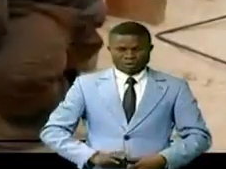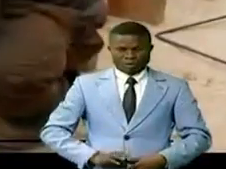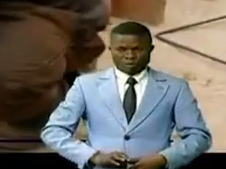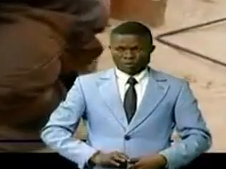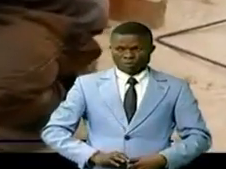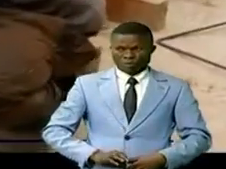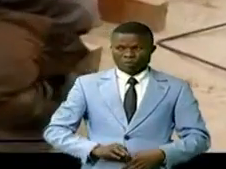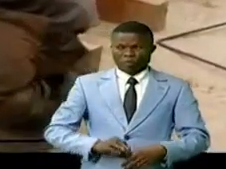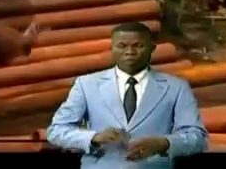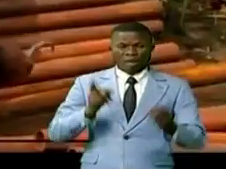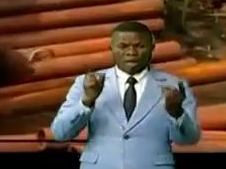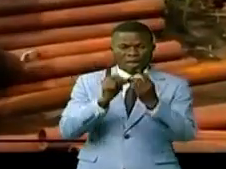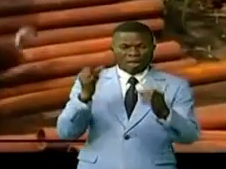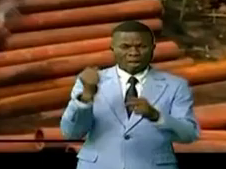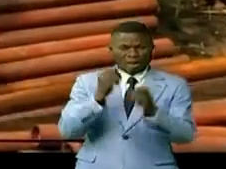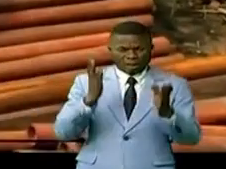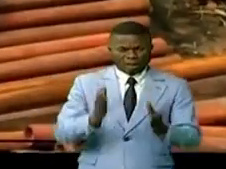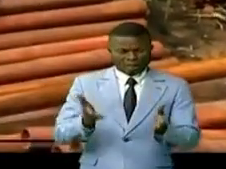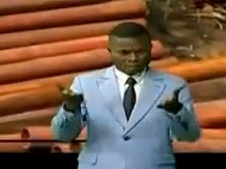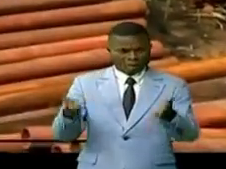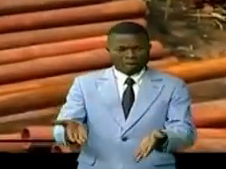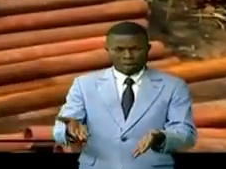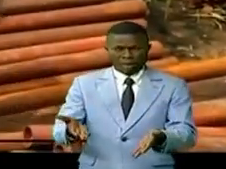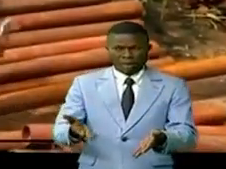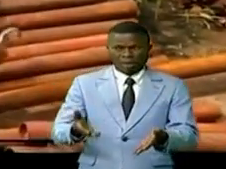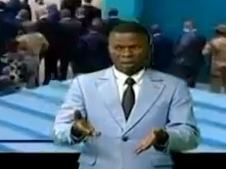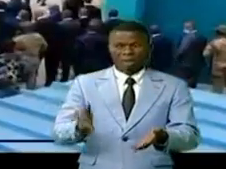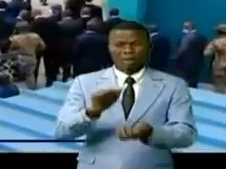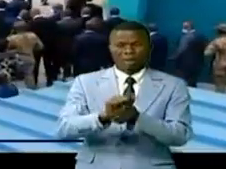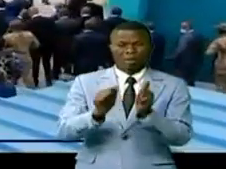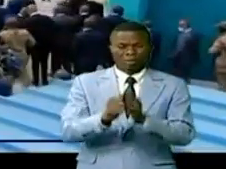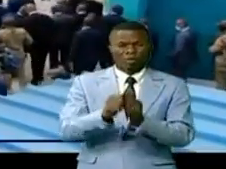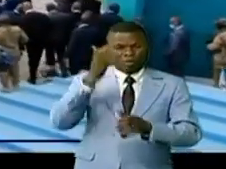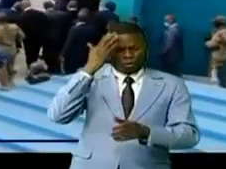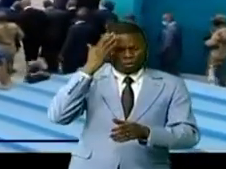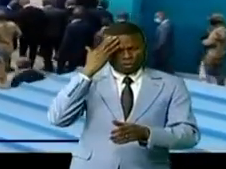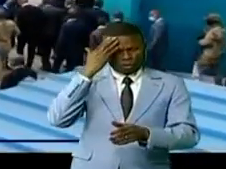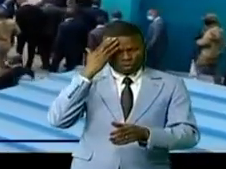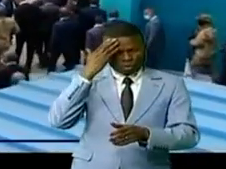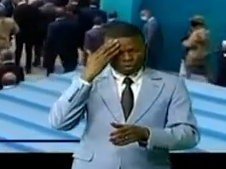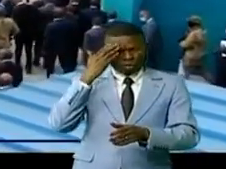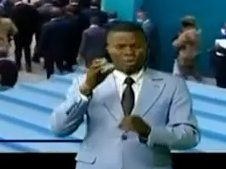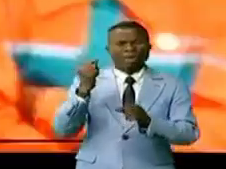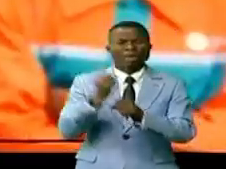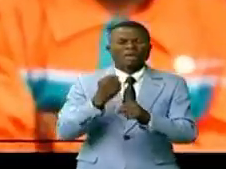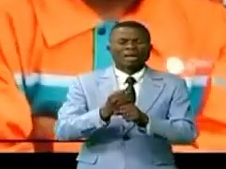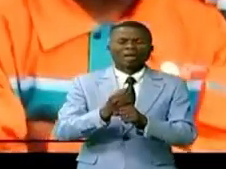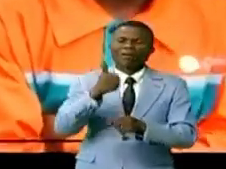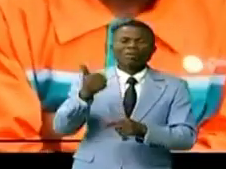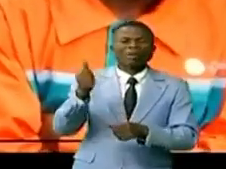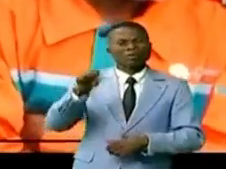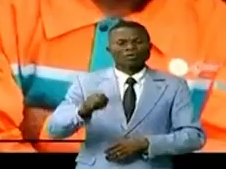les ouvriers congolais à l'œuvre sur le chantier, question d'en savoir davantage sur leurs conditions de travail.